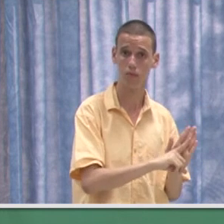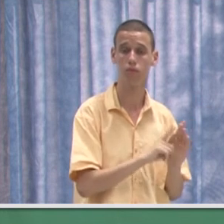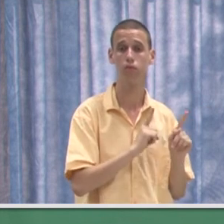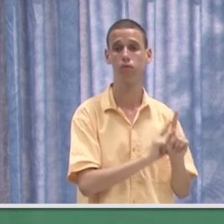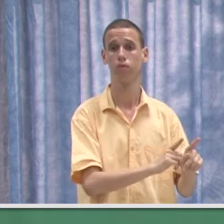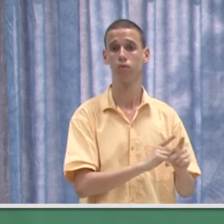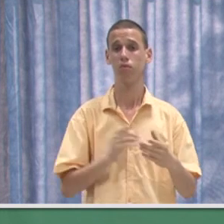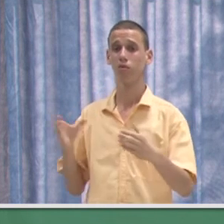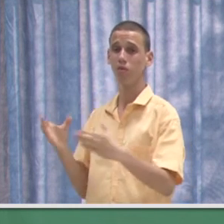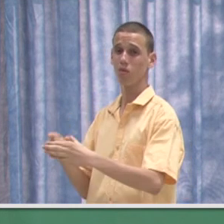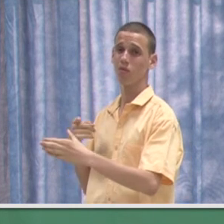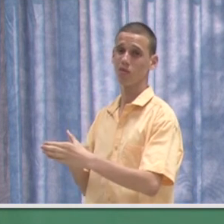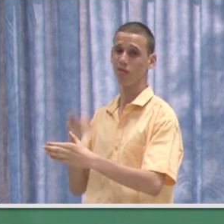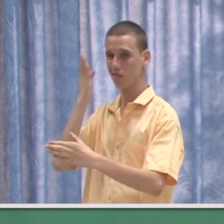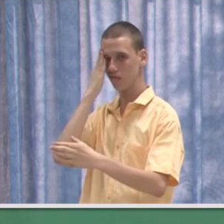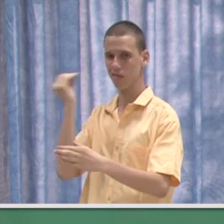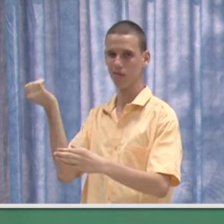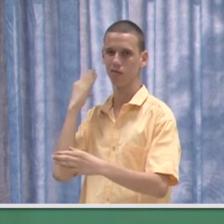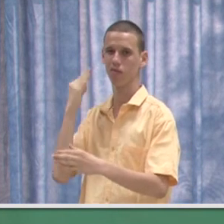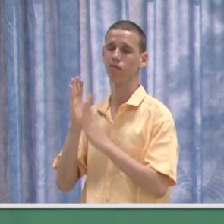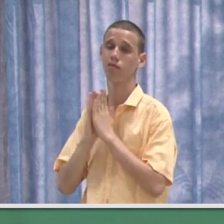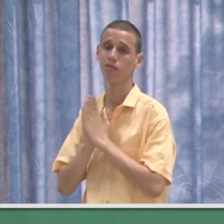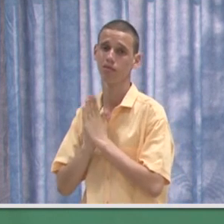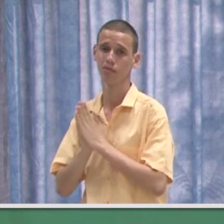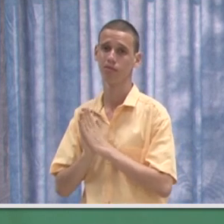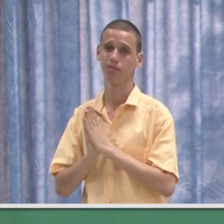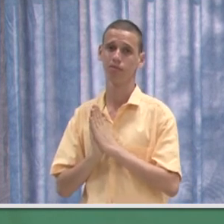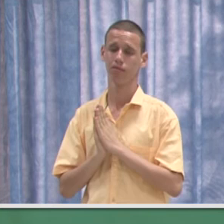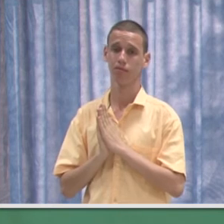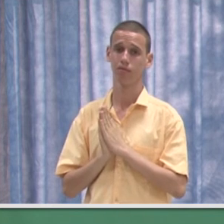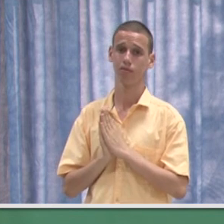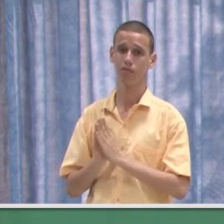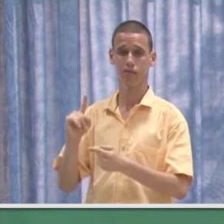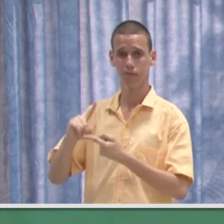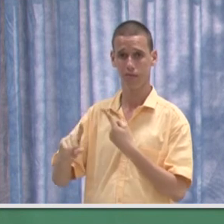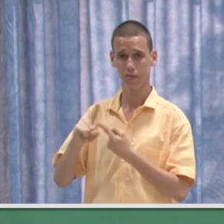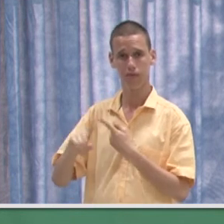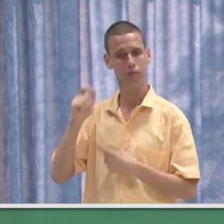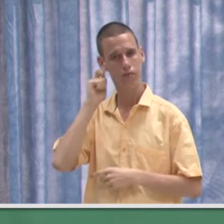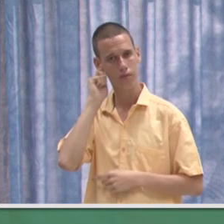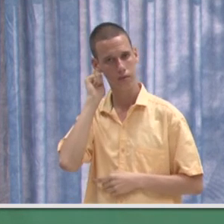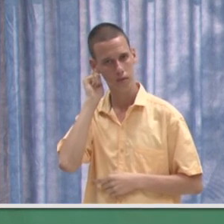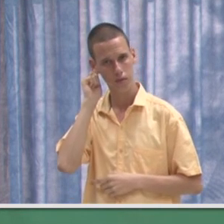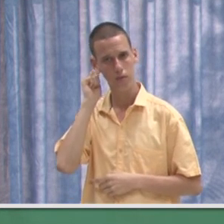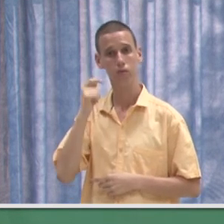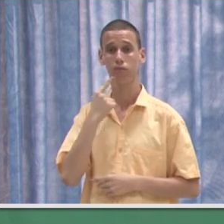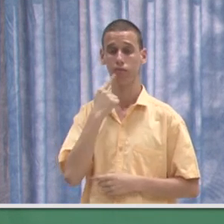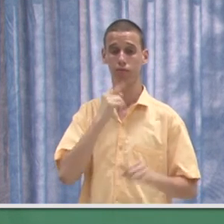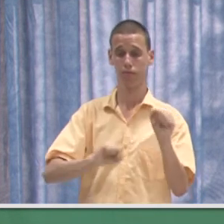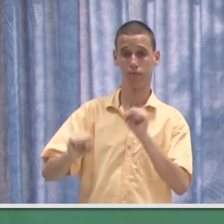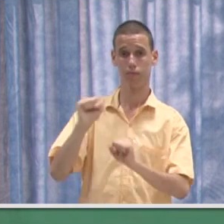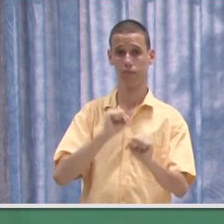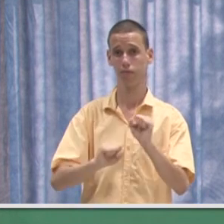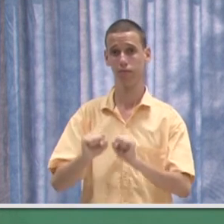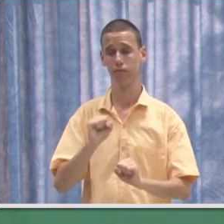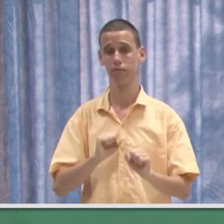efforts. Hein, pas sa partie. Si vous avez une famille, pas faire partie, dites-le pas normal. Hein, postpone, espérez.